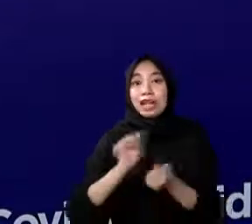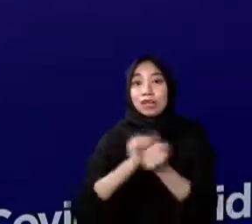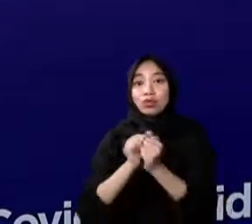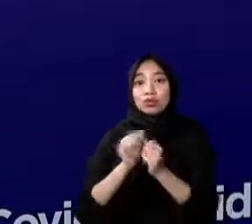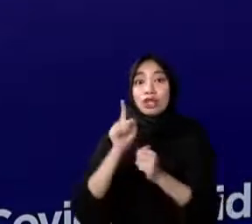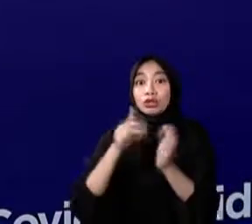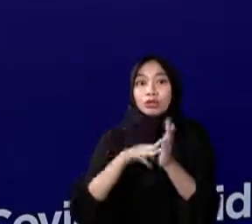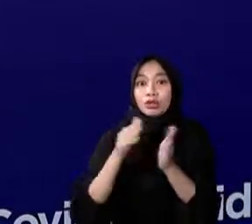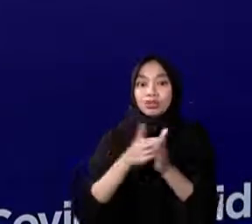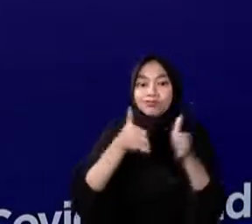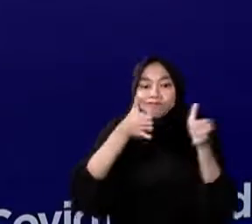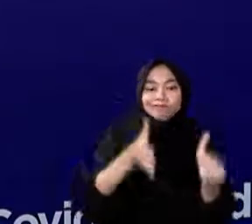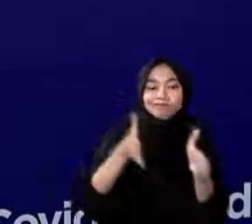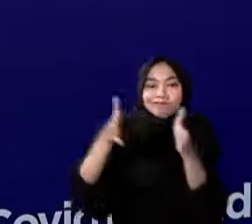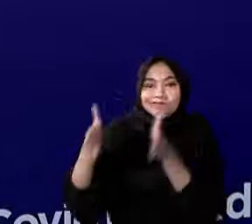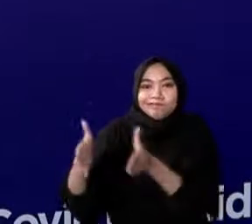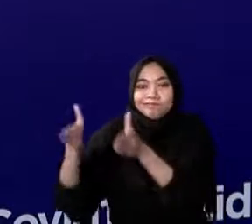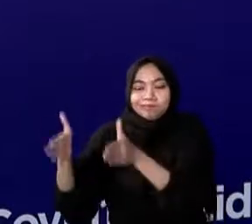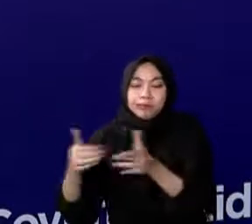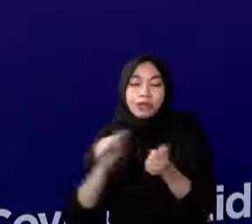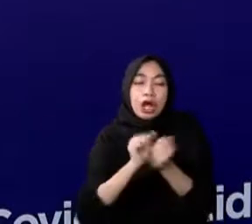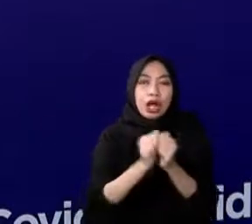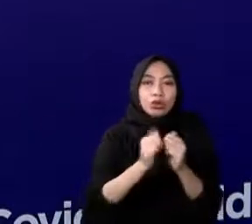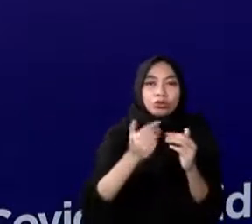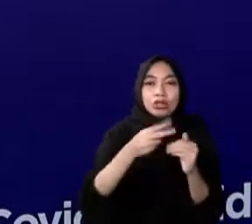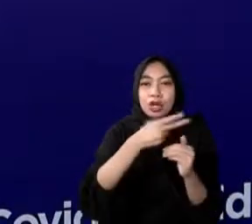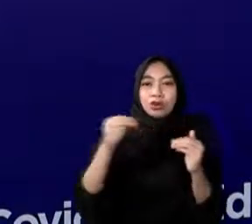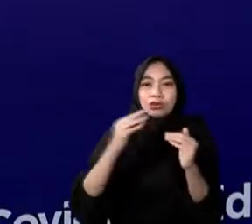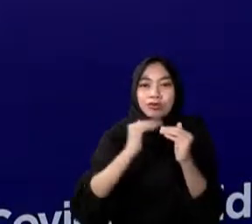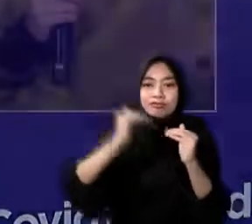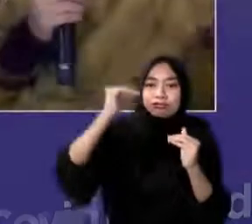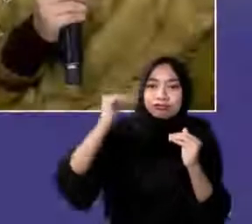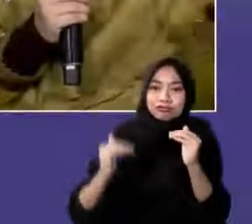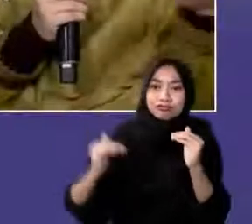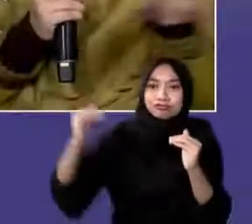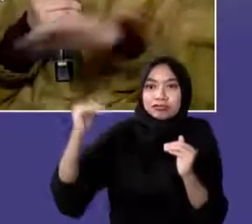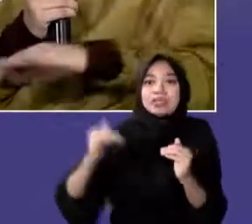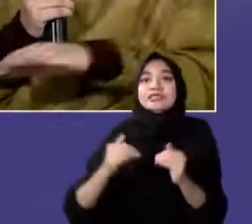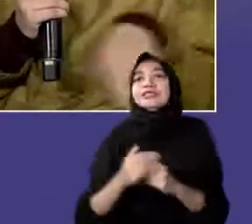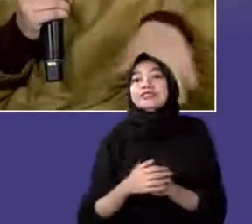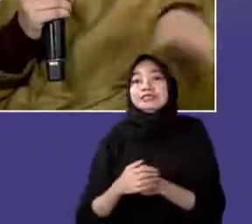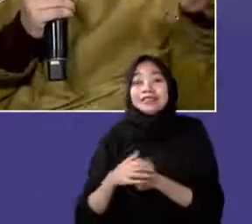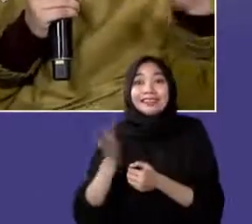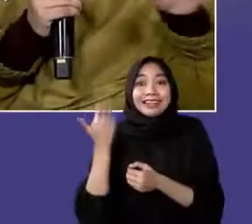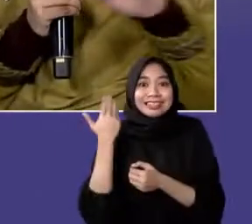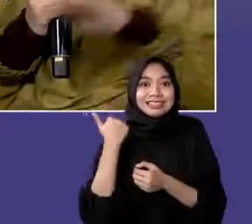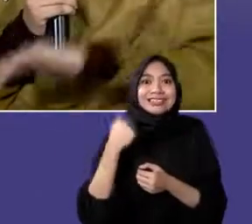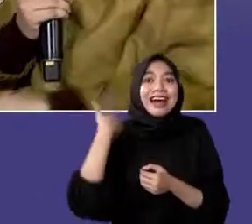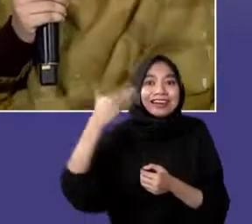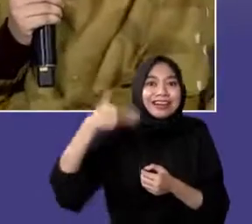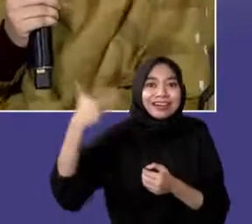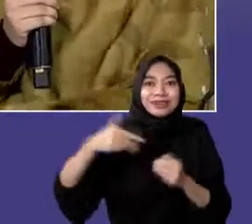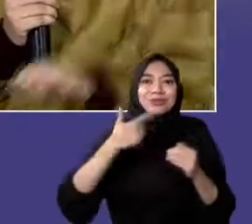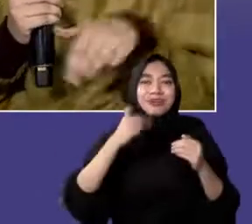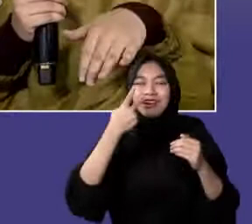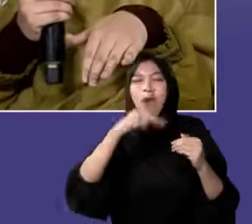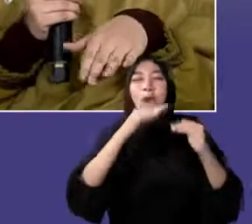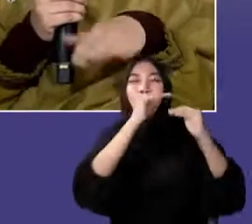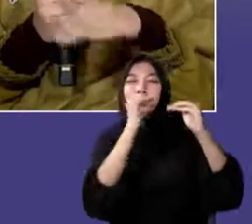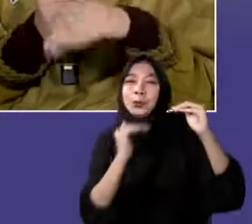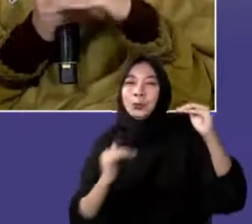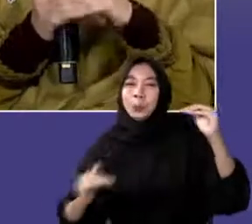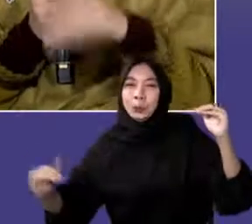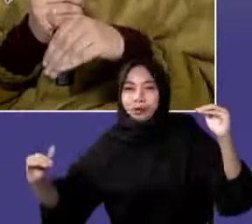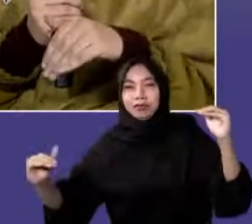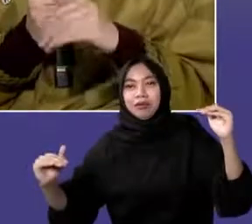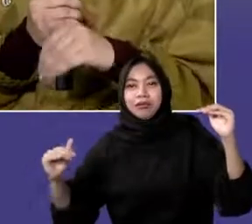minggunya bagaimana sih perkembangan kasus aktif yang ada di Indonesia. Jadi kalau kita lihat grafik yang tadi kan memang relatifnya cenderung turun. Jadi sebenarnya